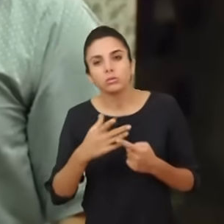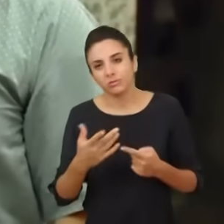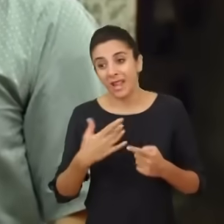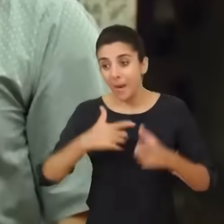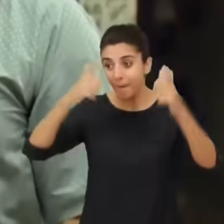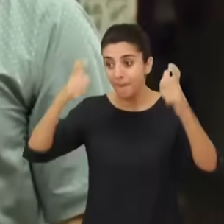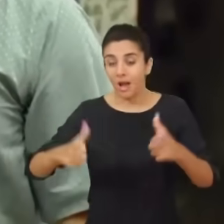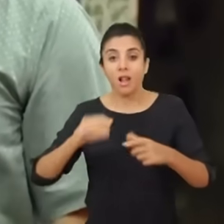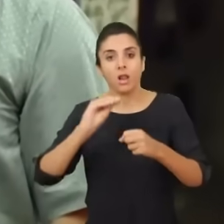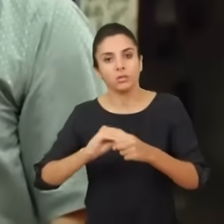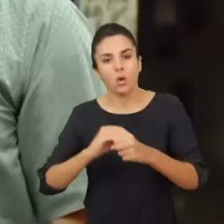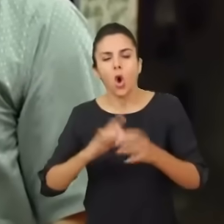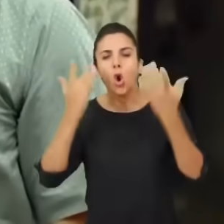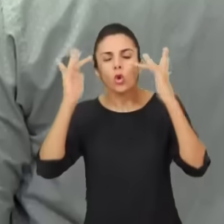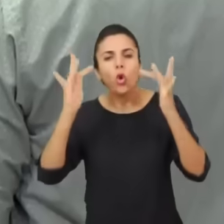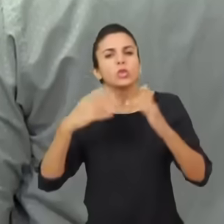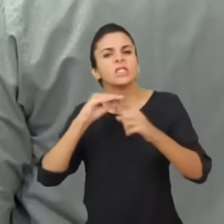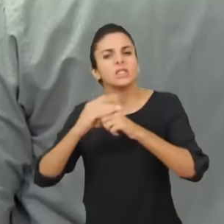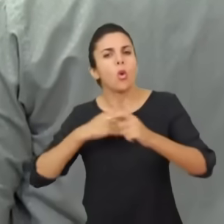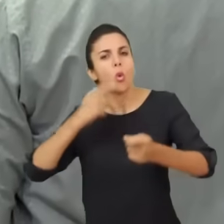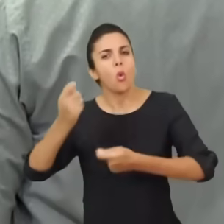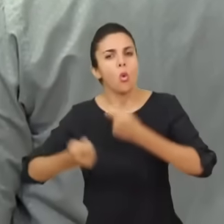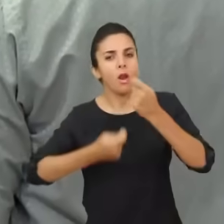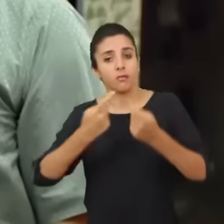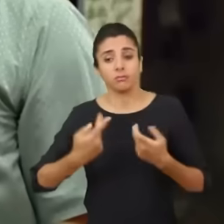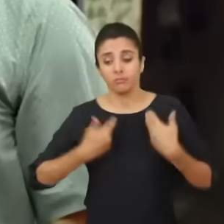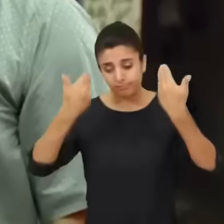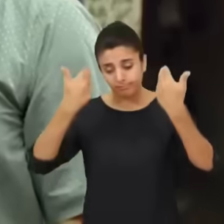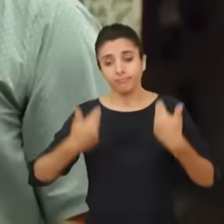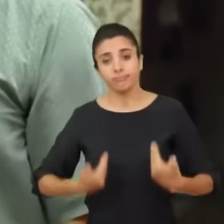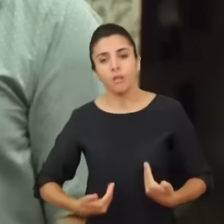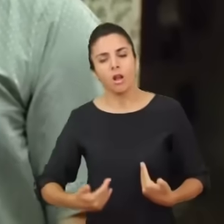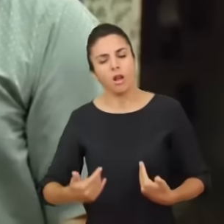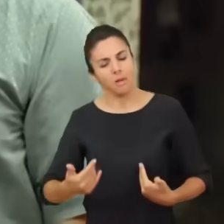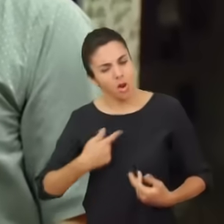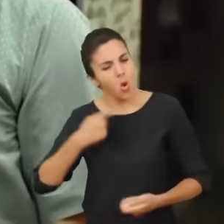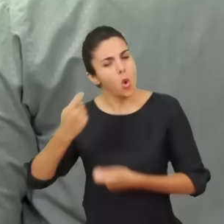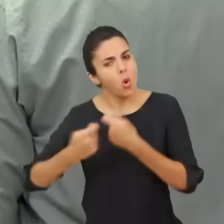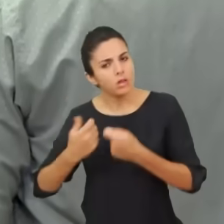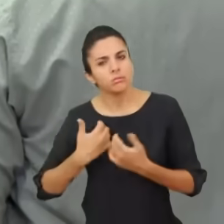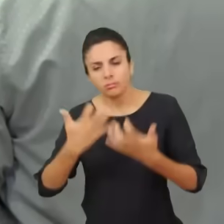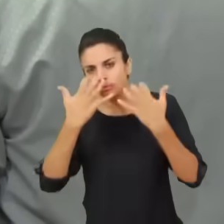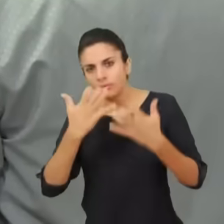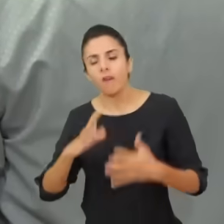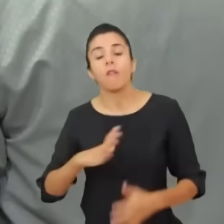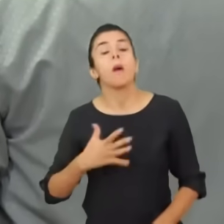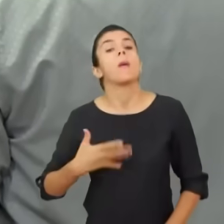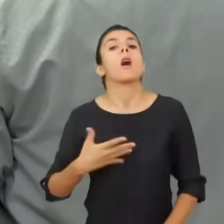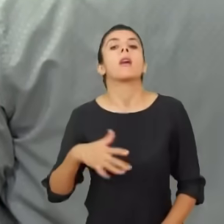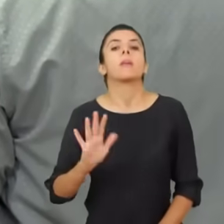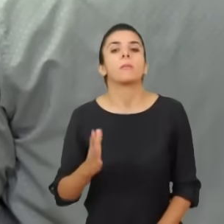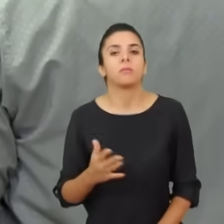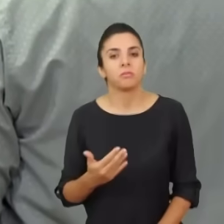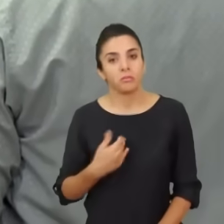Çırağaltı Mahallesi'nin kültür ateşesi Niyazi Urgan bu işe el koyuyor Fehmi amca.